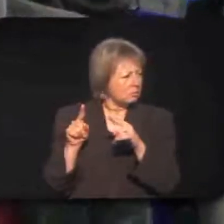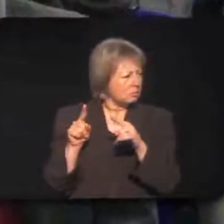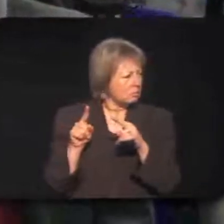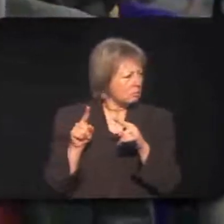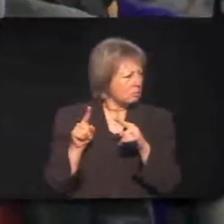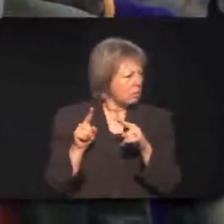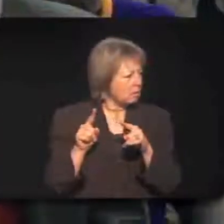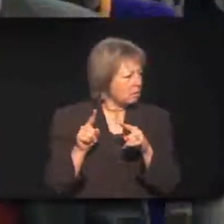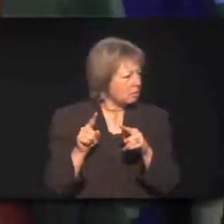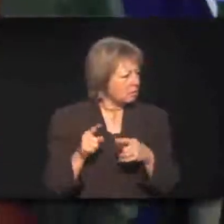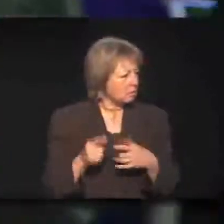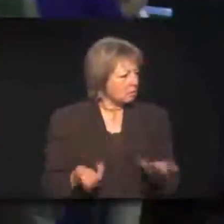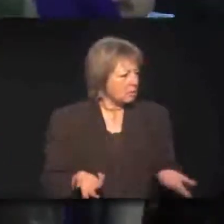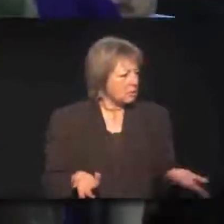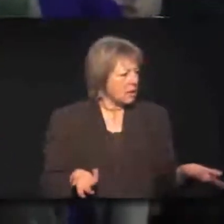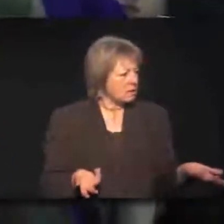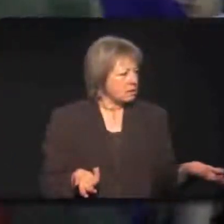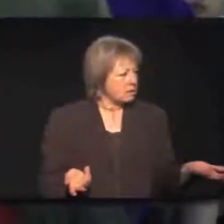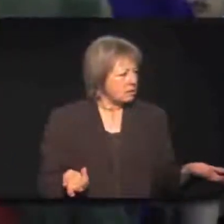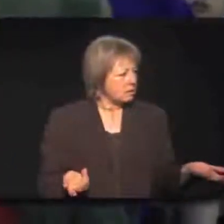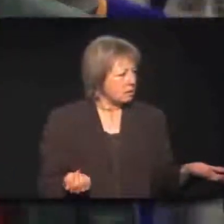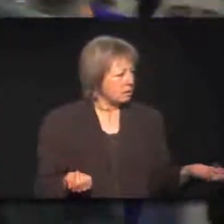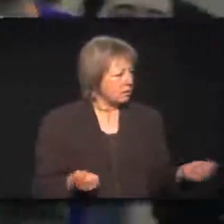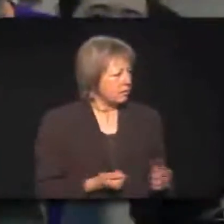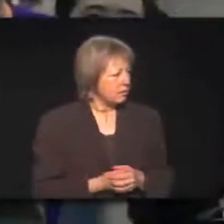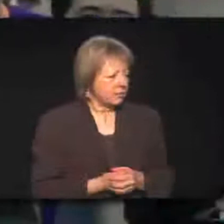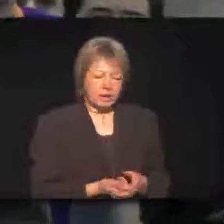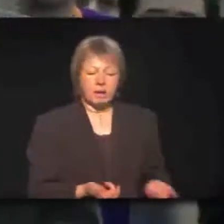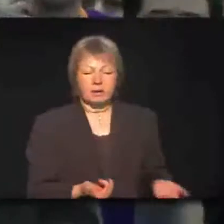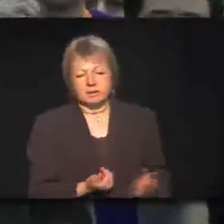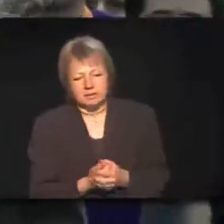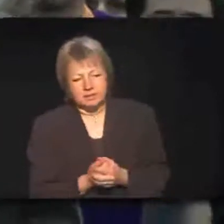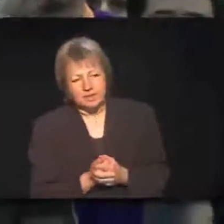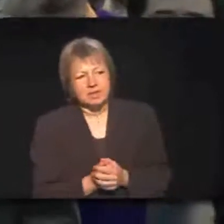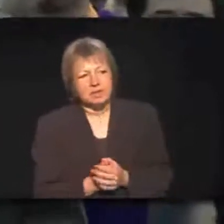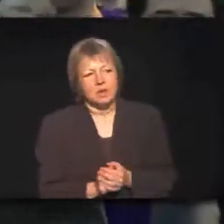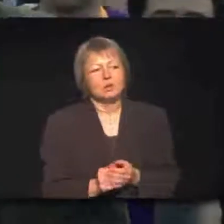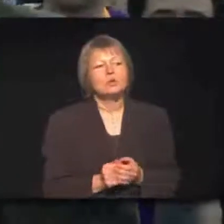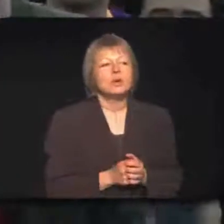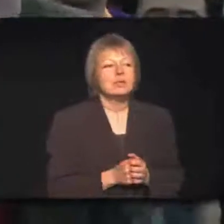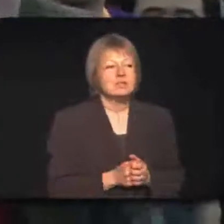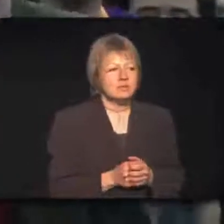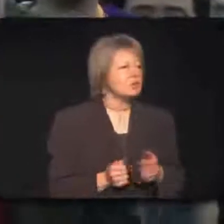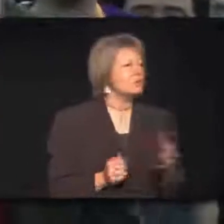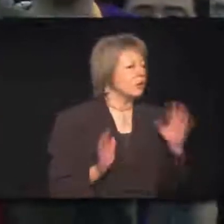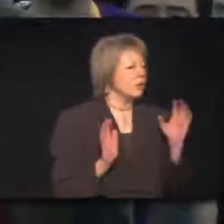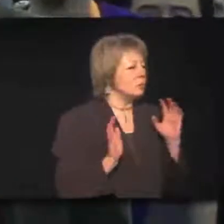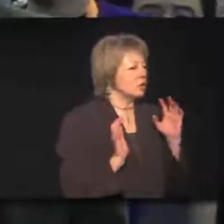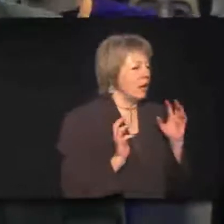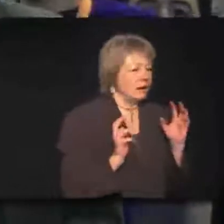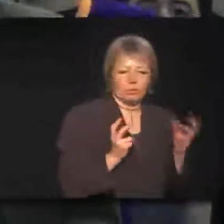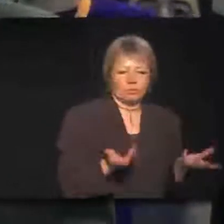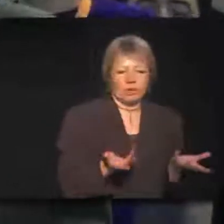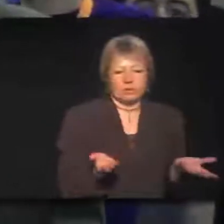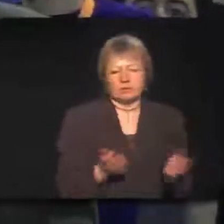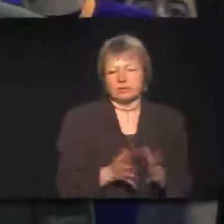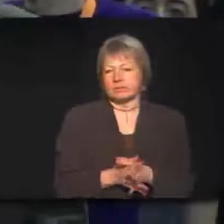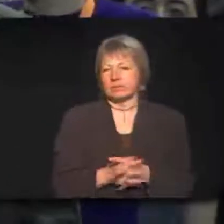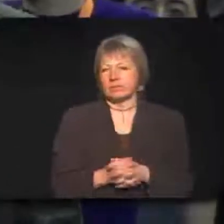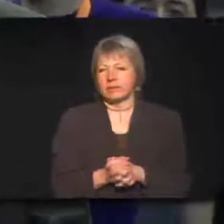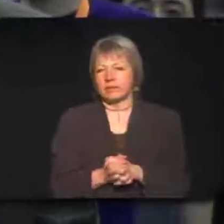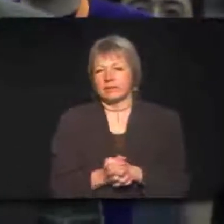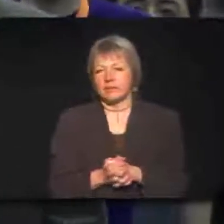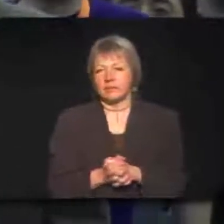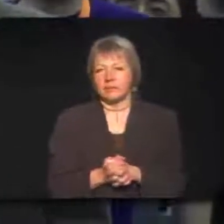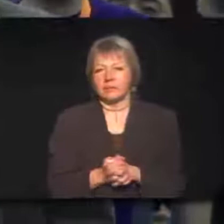liebe Piraten wir haben unter uns zwei verschiedene Gruppen wir haben die Skeptiker die Angst haben dass mit einer SMV ihre Partei kaputt geht und